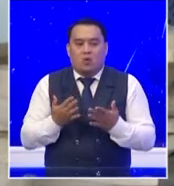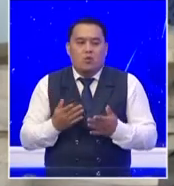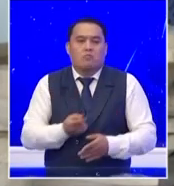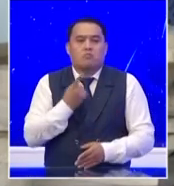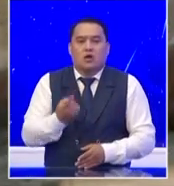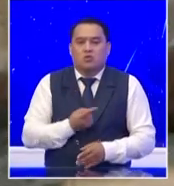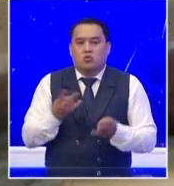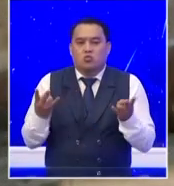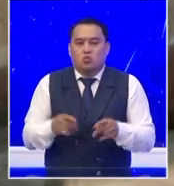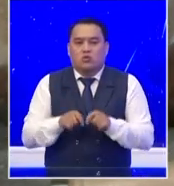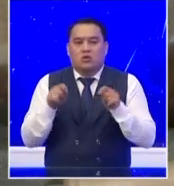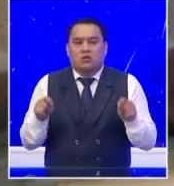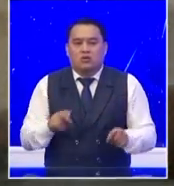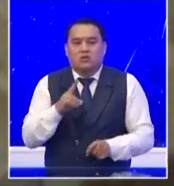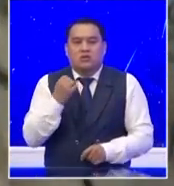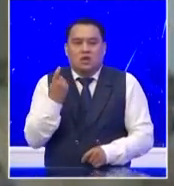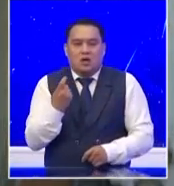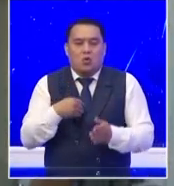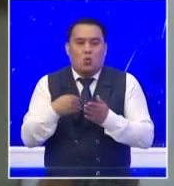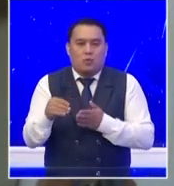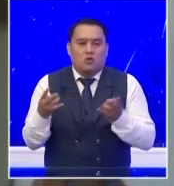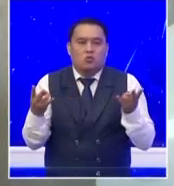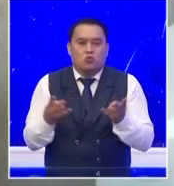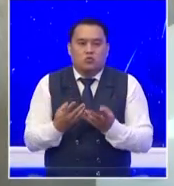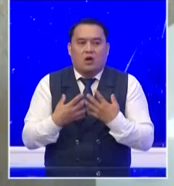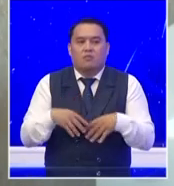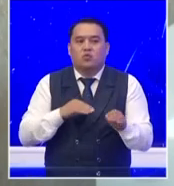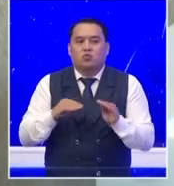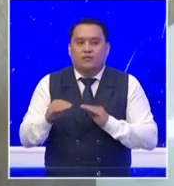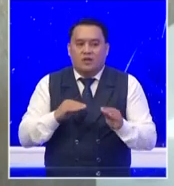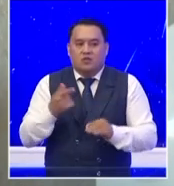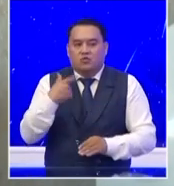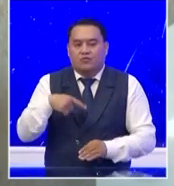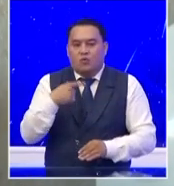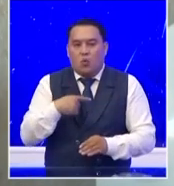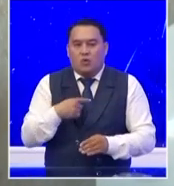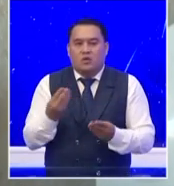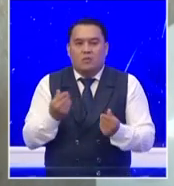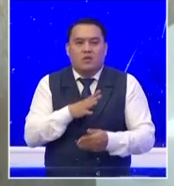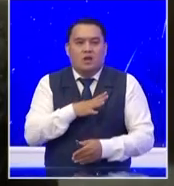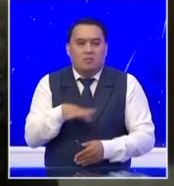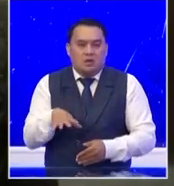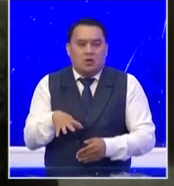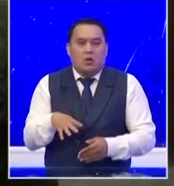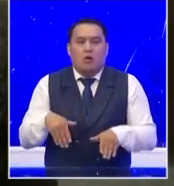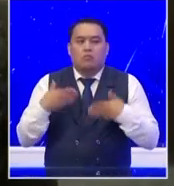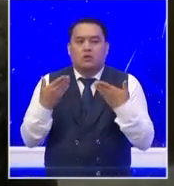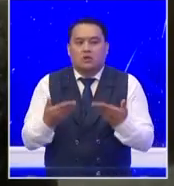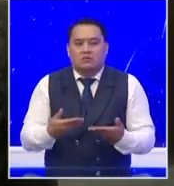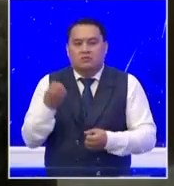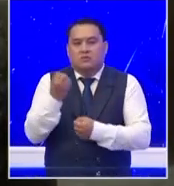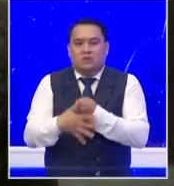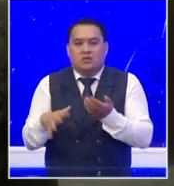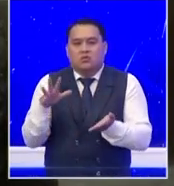мастеру нужно было открыть цех и приобрести необходимое оборудование. Собственных средств не было. Тогда он обратился в